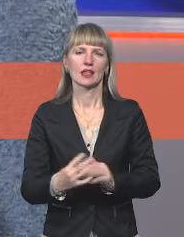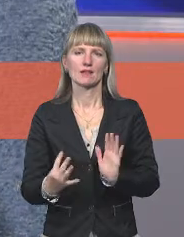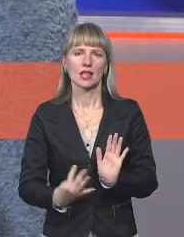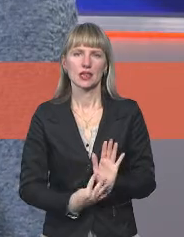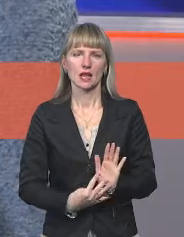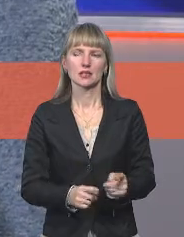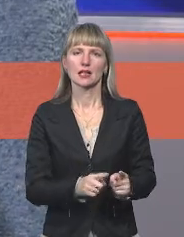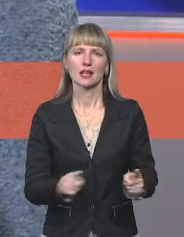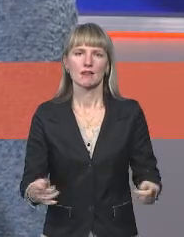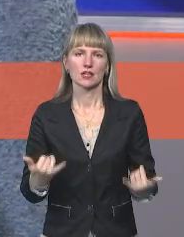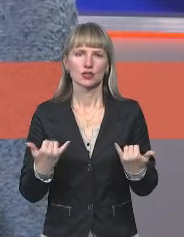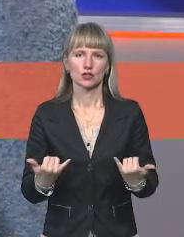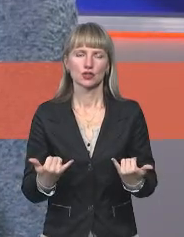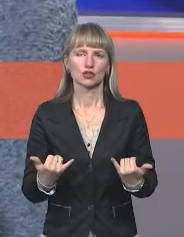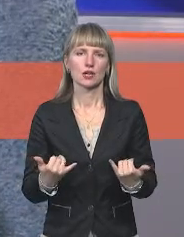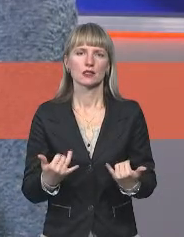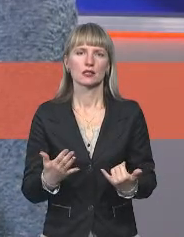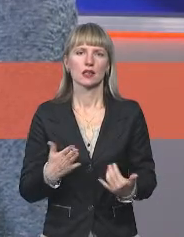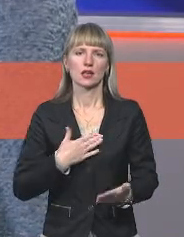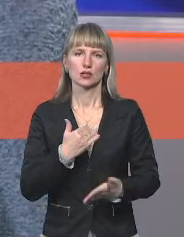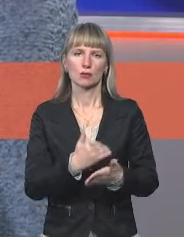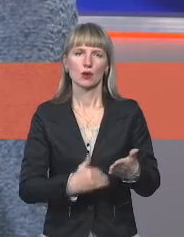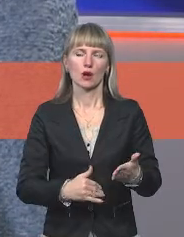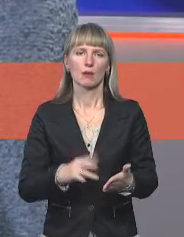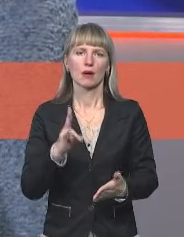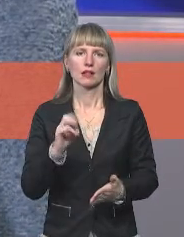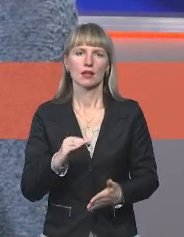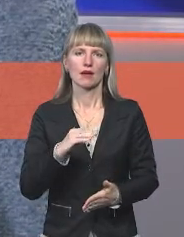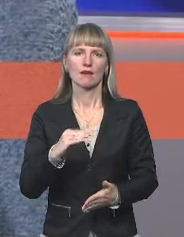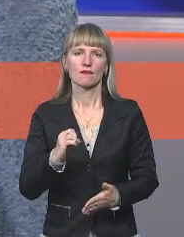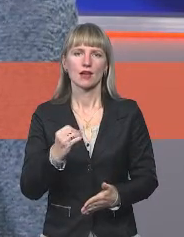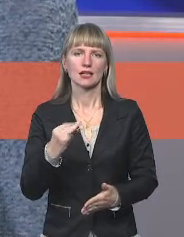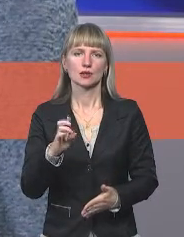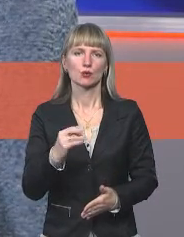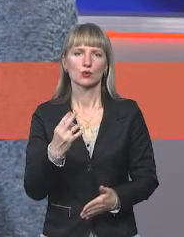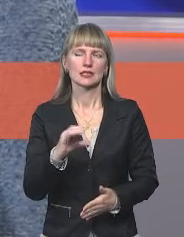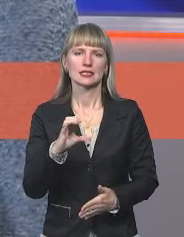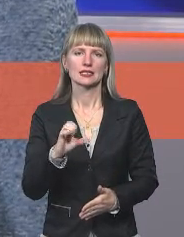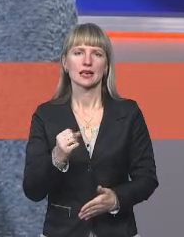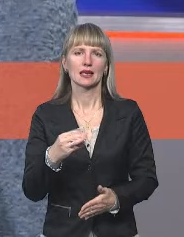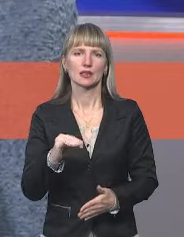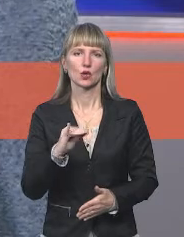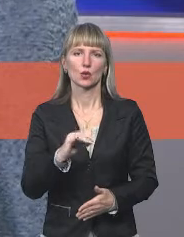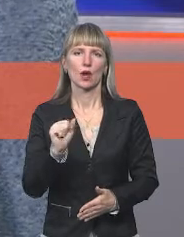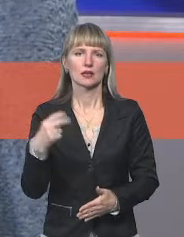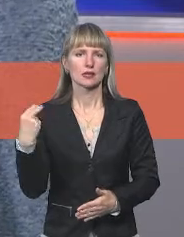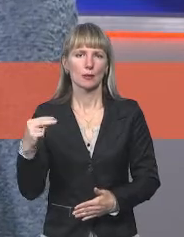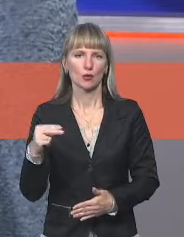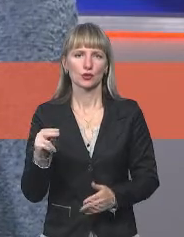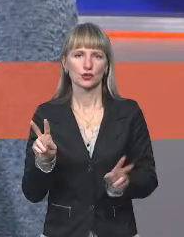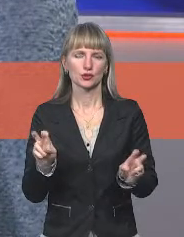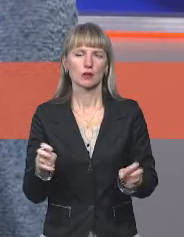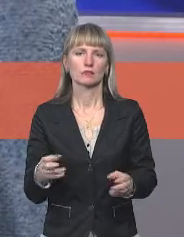239-02-19. Триває наживо трансляція нашої програми на Фейсбуці та на нашому сайті, на сторінці «UA Запоріжжя». Долучайтеся